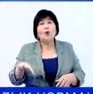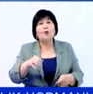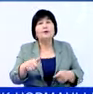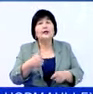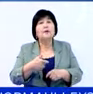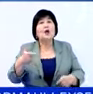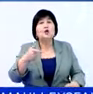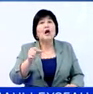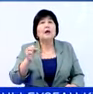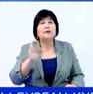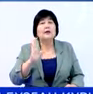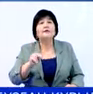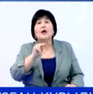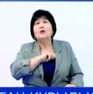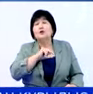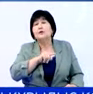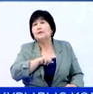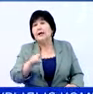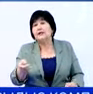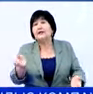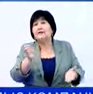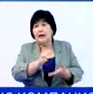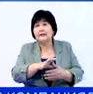әкімі Гүлшара Әбдіқалықова жұмыс сапары барысында танысты.